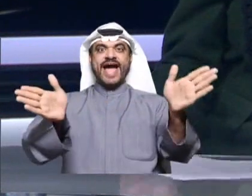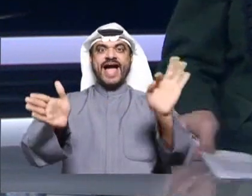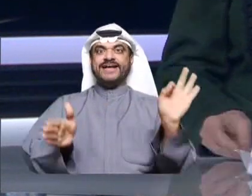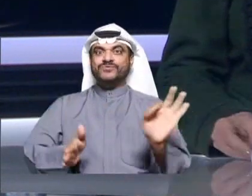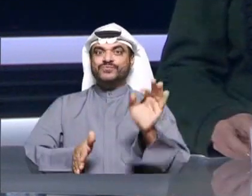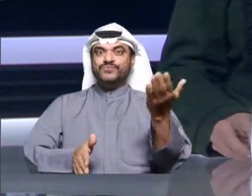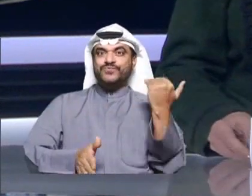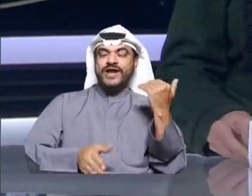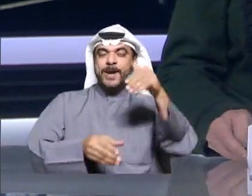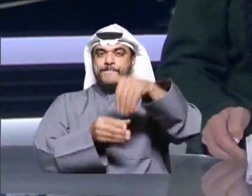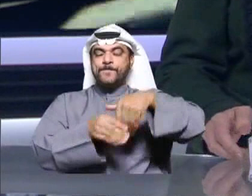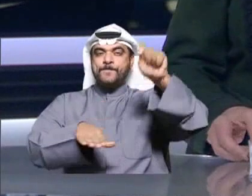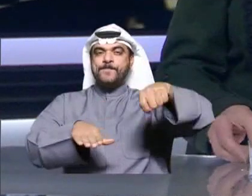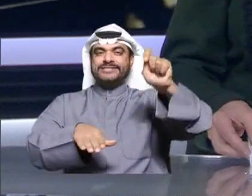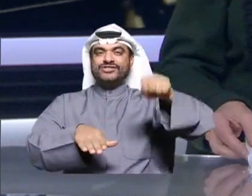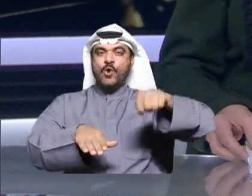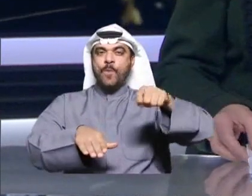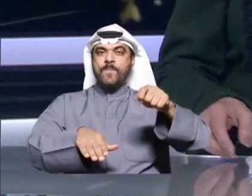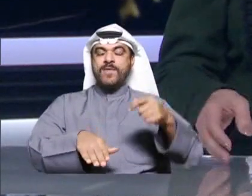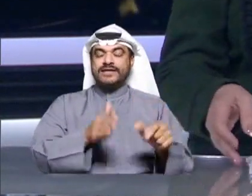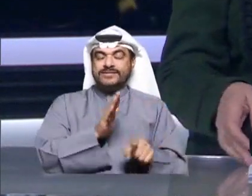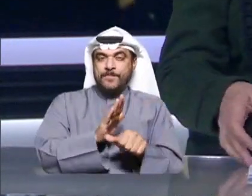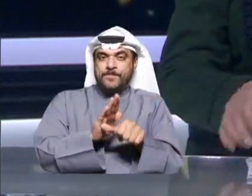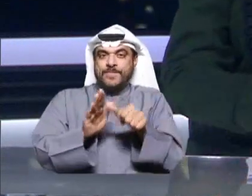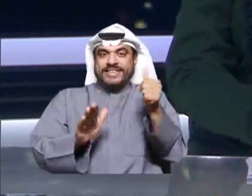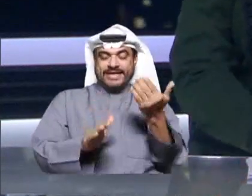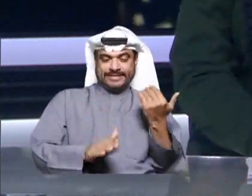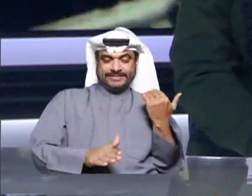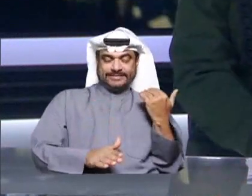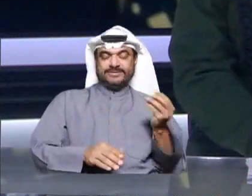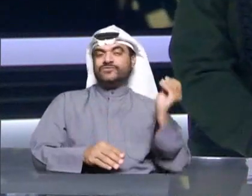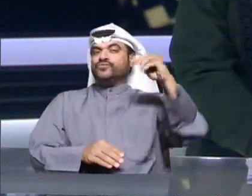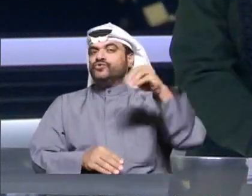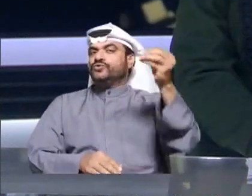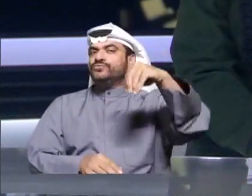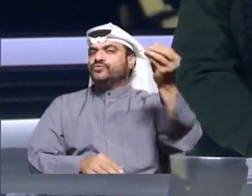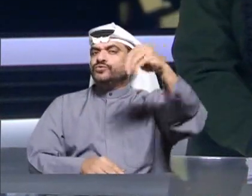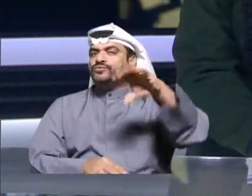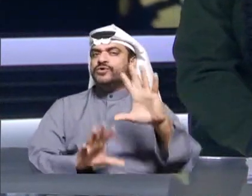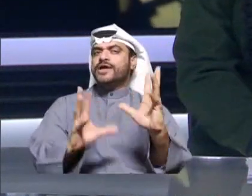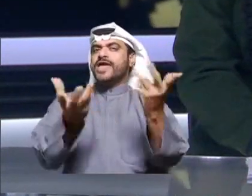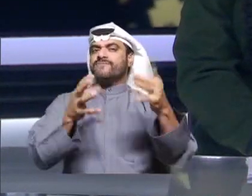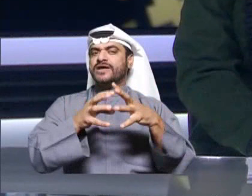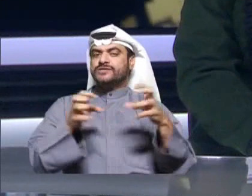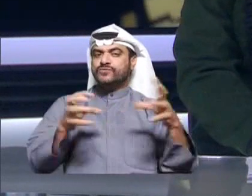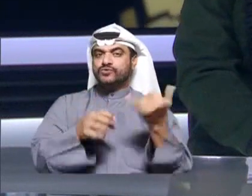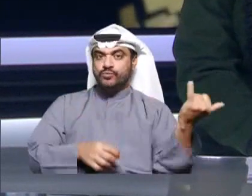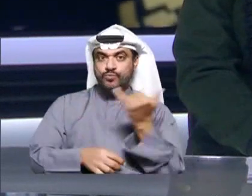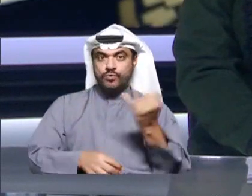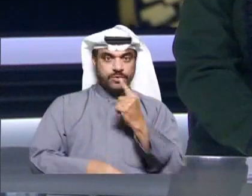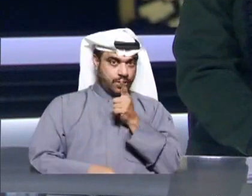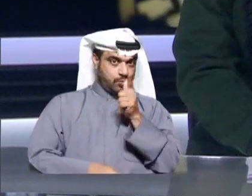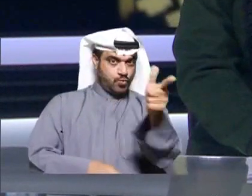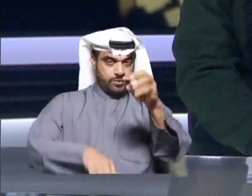العادي الثالث من الفصل التشريعي الخامس عشر لمجلس الأمة، اشتمل على مضامين عديدة أبرزها حرص سموه على